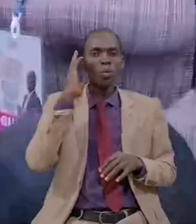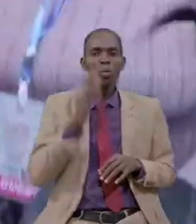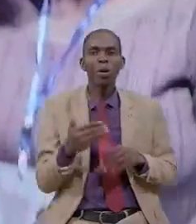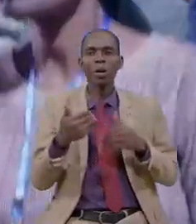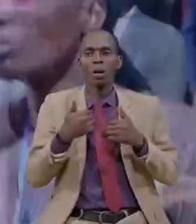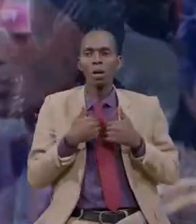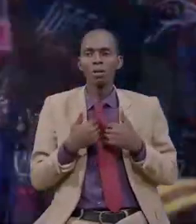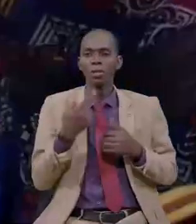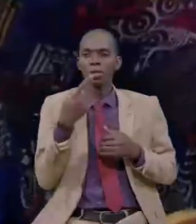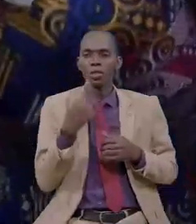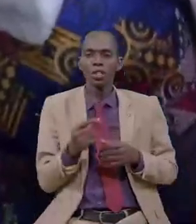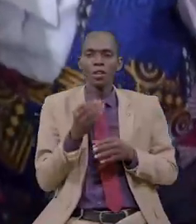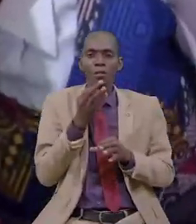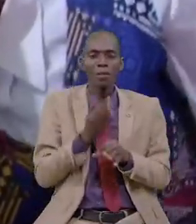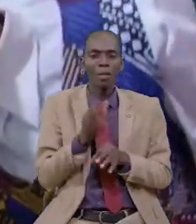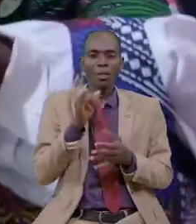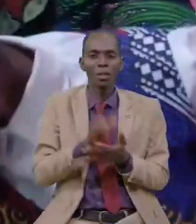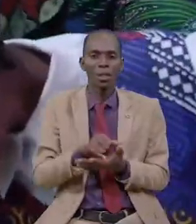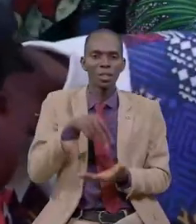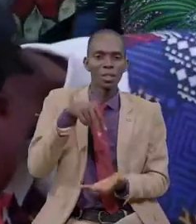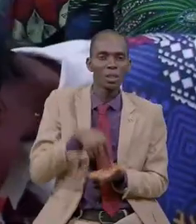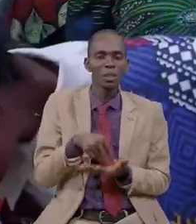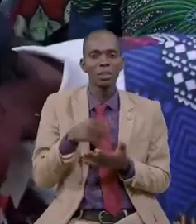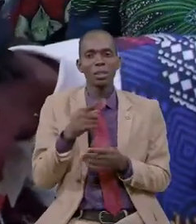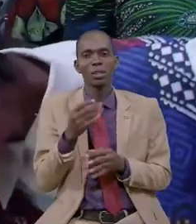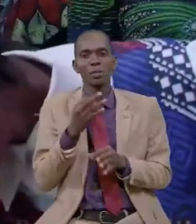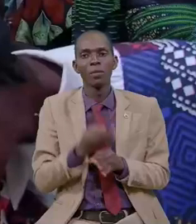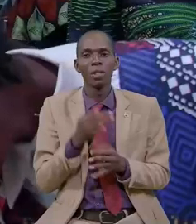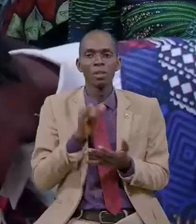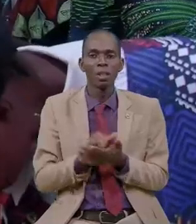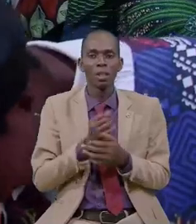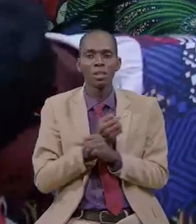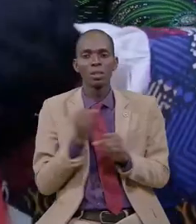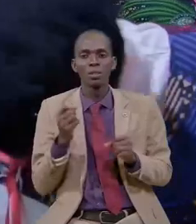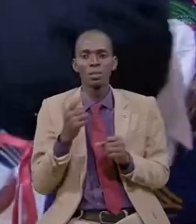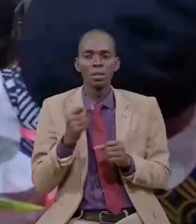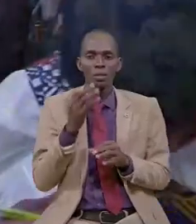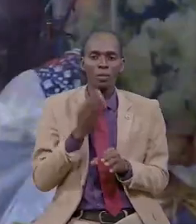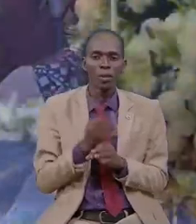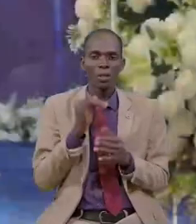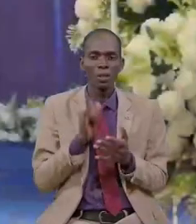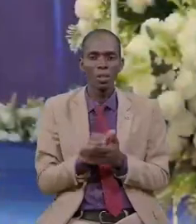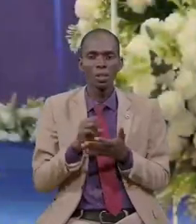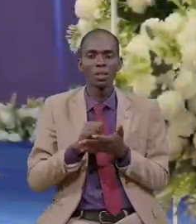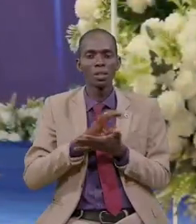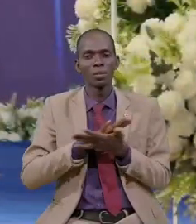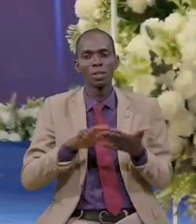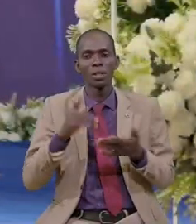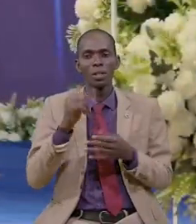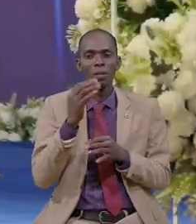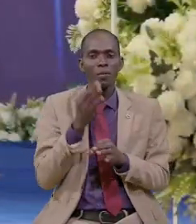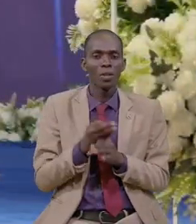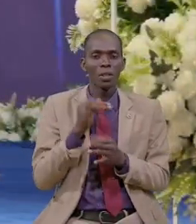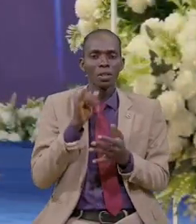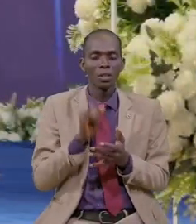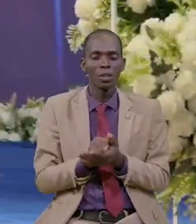j'aurai la foi qui tient, la foi qui sanctifie, la foi qui sauve,